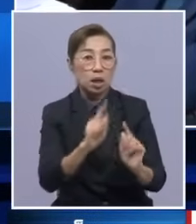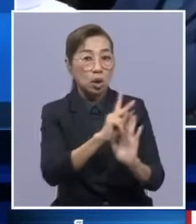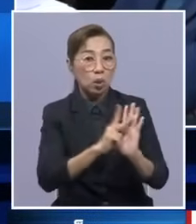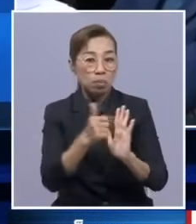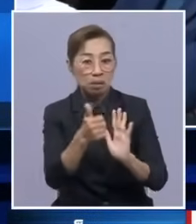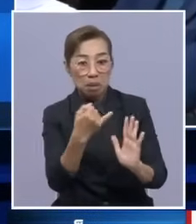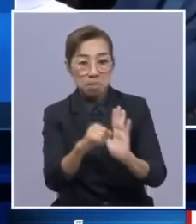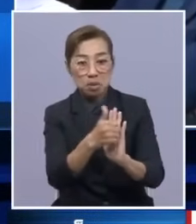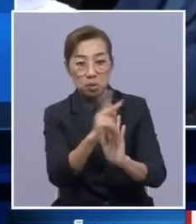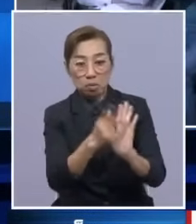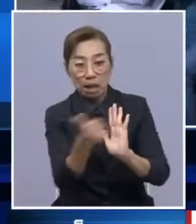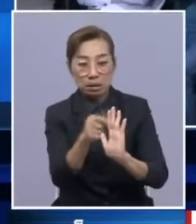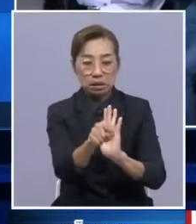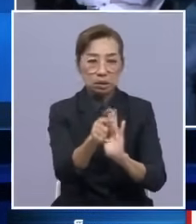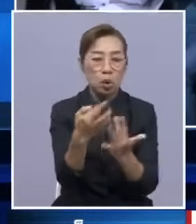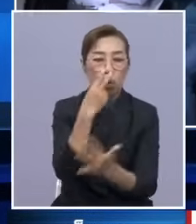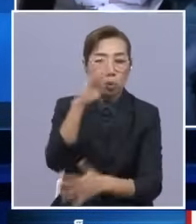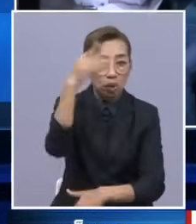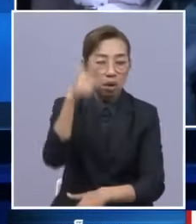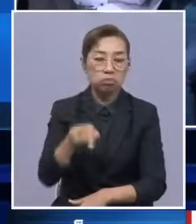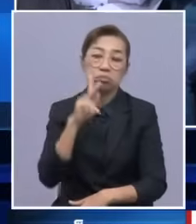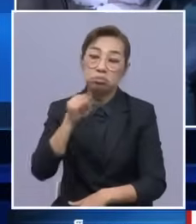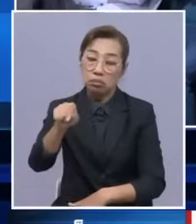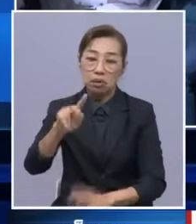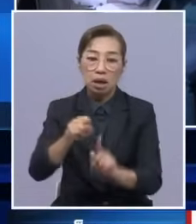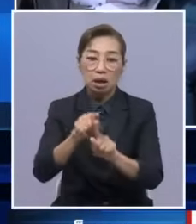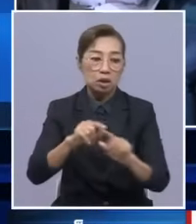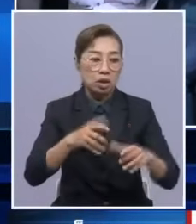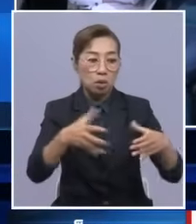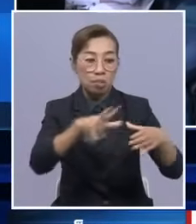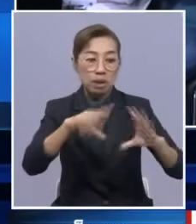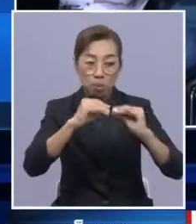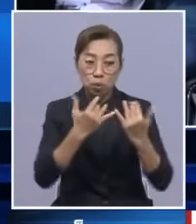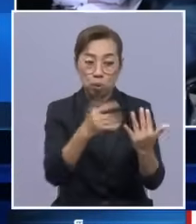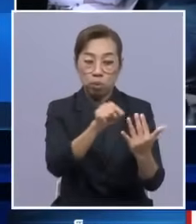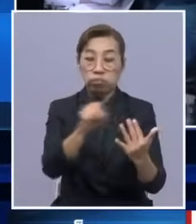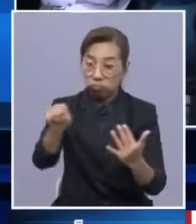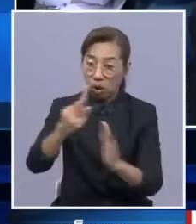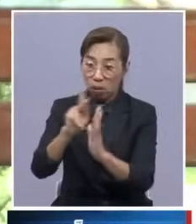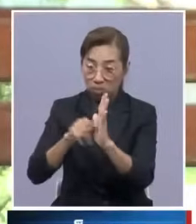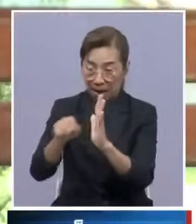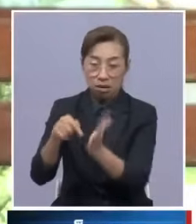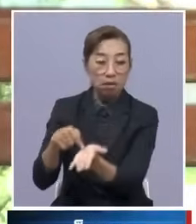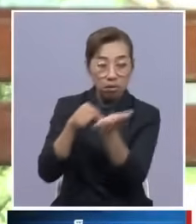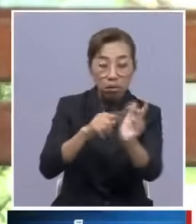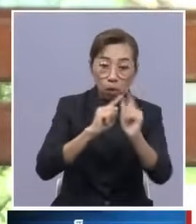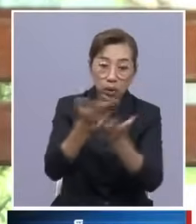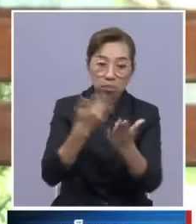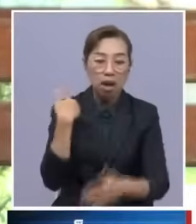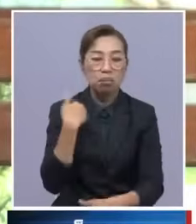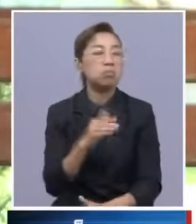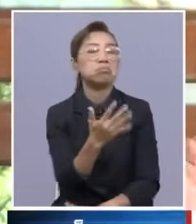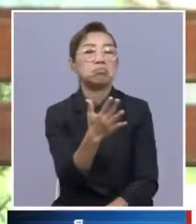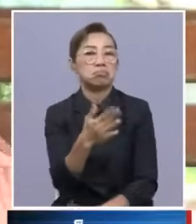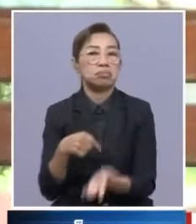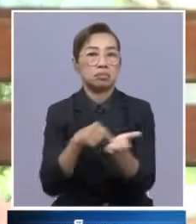ดเมื่อถามว่าจะมีการนำเรื่องกฎหมายนิรโทษกรรมเข้าไปคุยในวันสัมมนาหรือไม่ก็ตอบไปละว่าไม่นำเข้าไปคุย ค่ะทีนี้